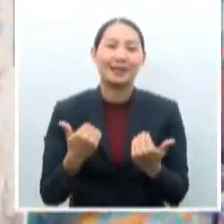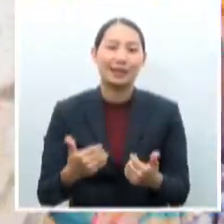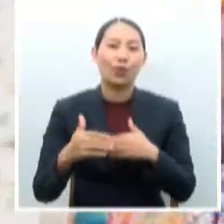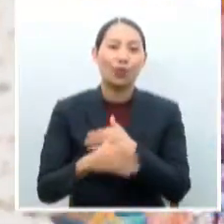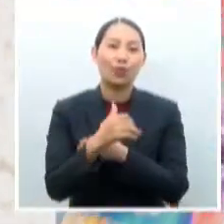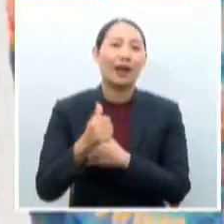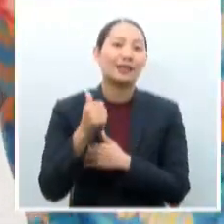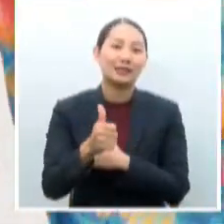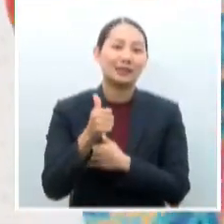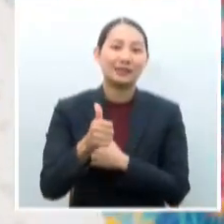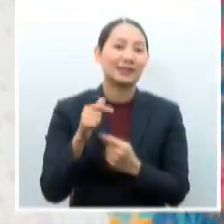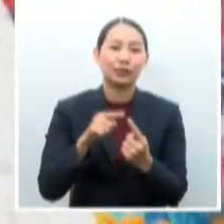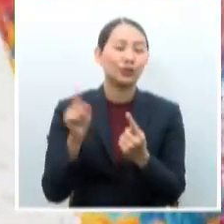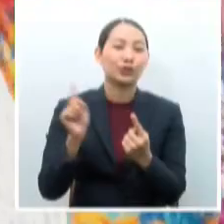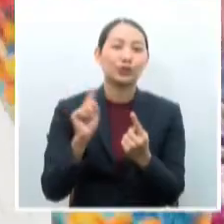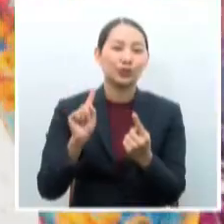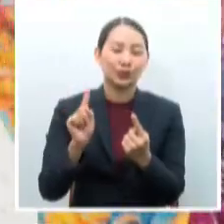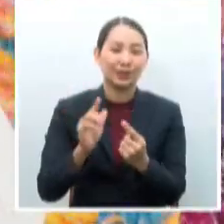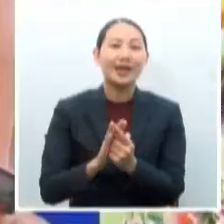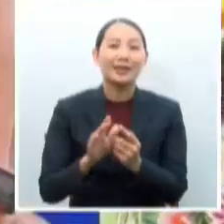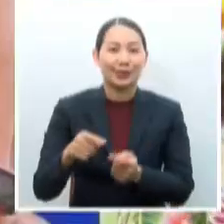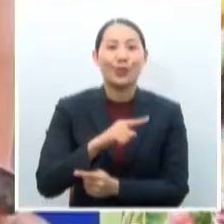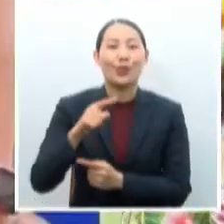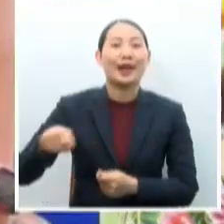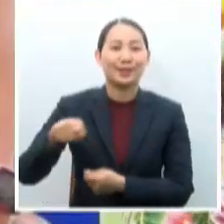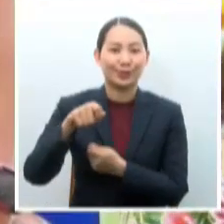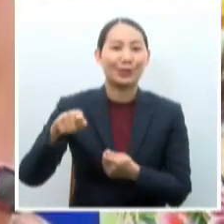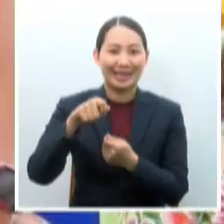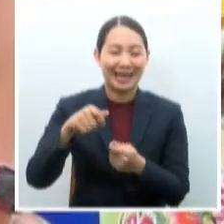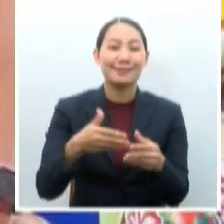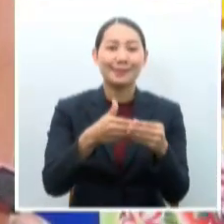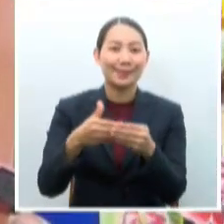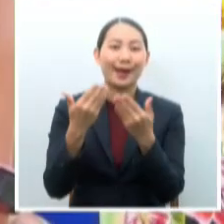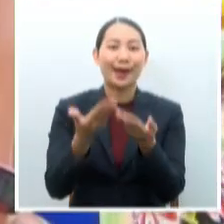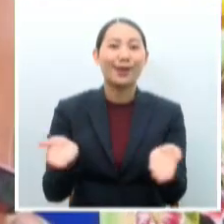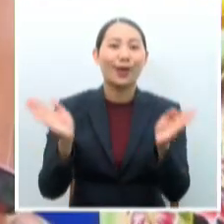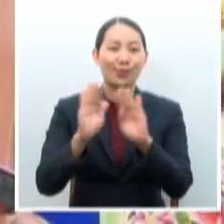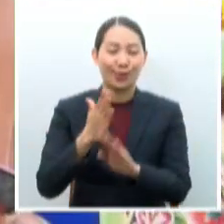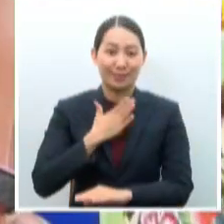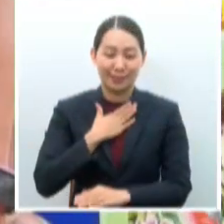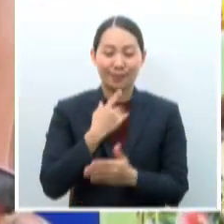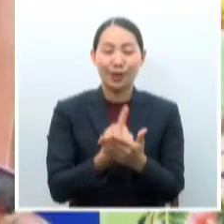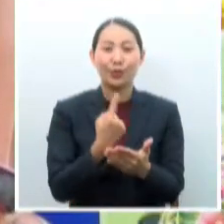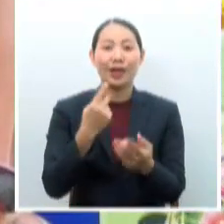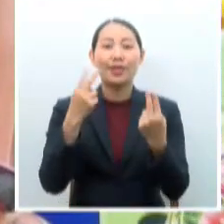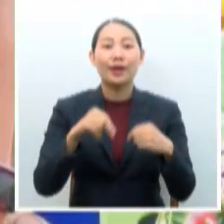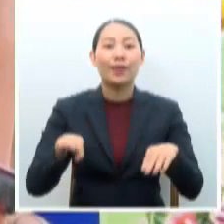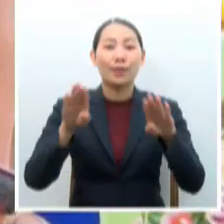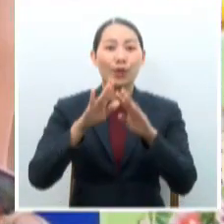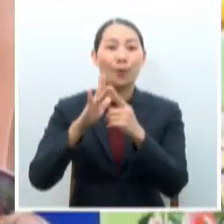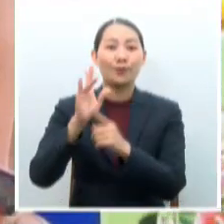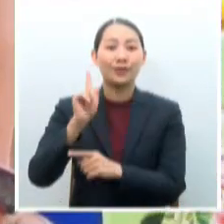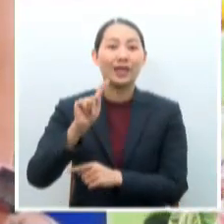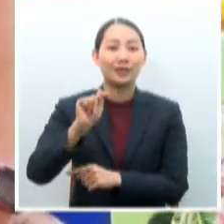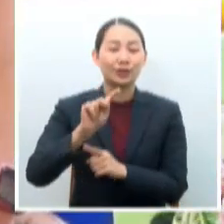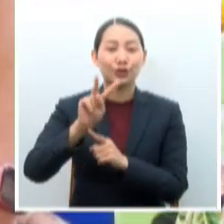ธรรมของงานสงกรานต์ของเรานะครับวันนี้พาครอบครัวนครปฐมเขต2นะครับพร้อมกับท่านรองทั้ง2ท่านและก็ทีม